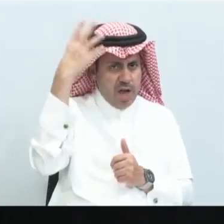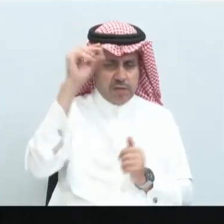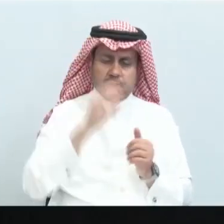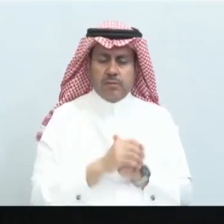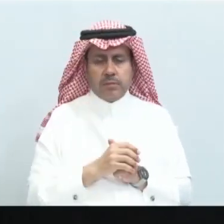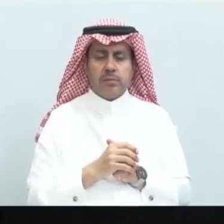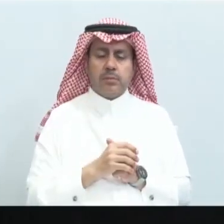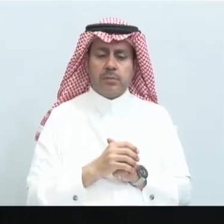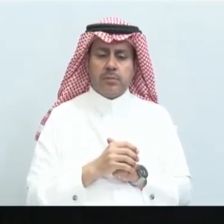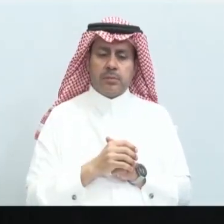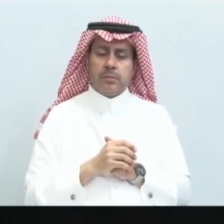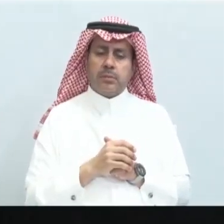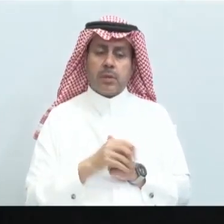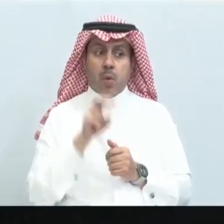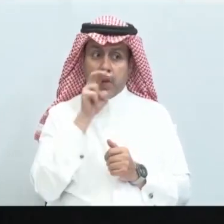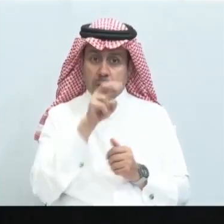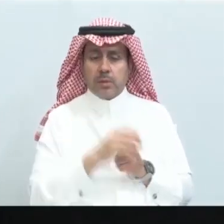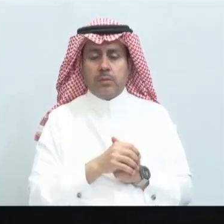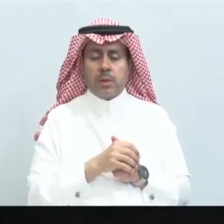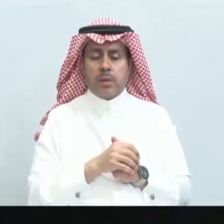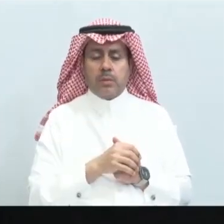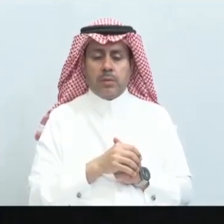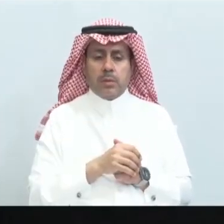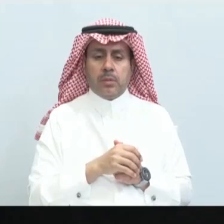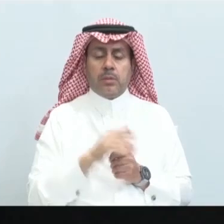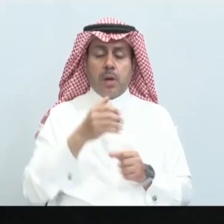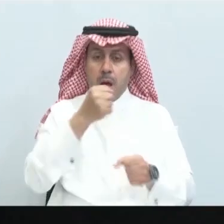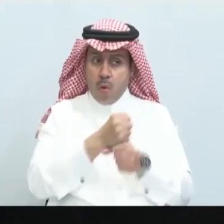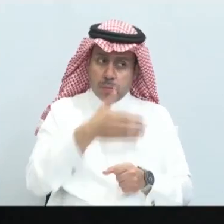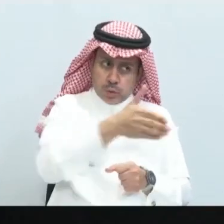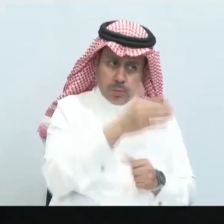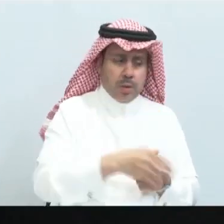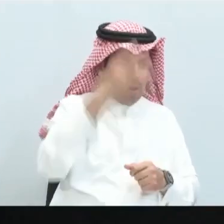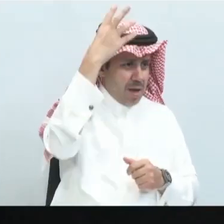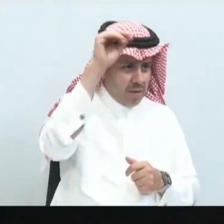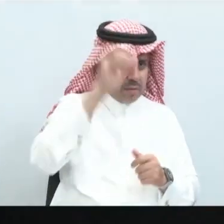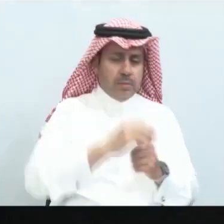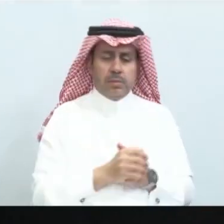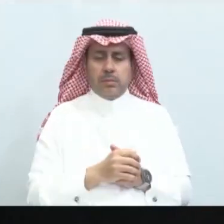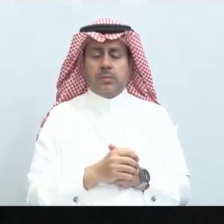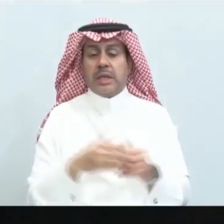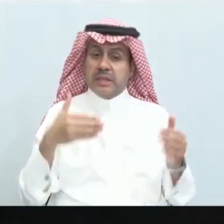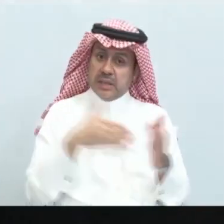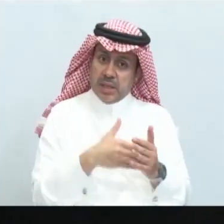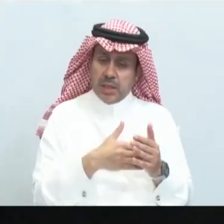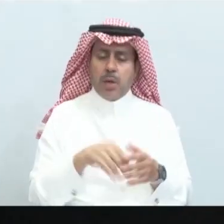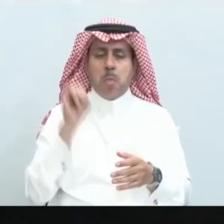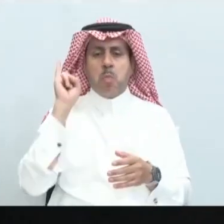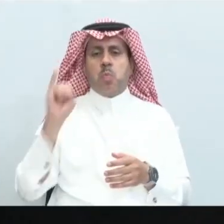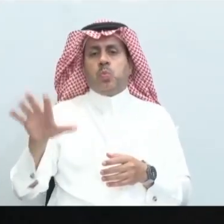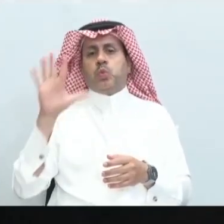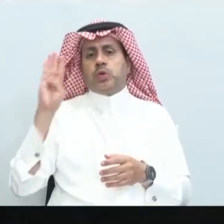كذلك وايضا اذا رايته اقوم له واسلم عليه حتى تنتهي المشكله